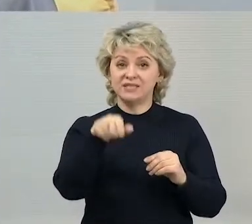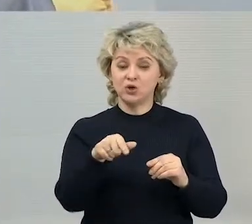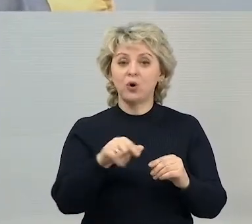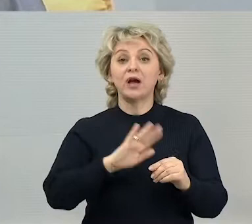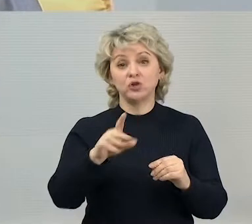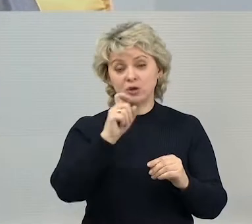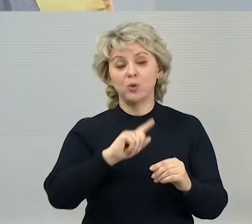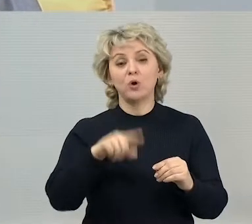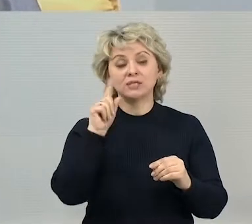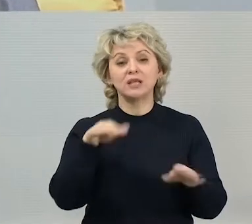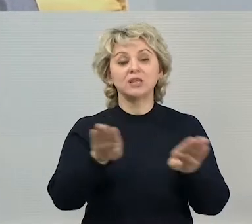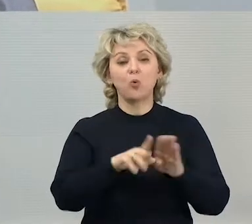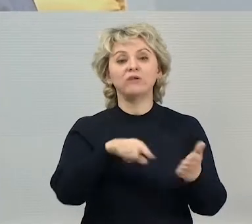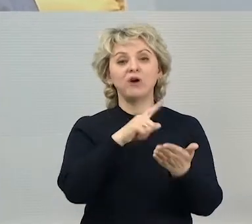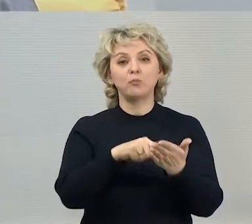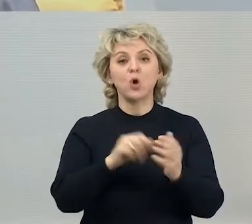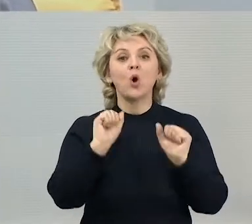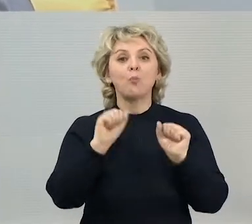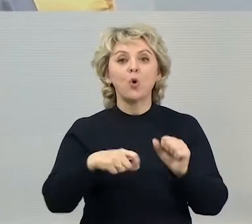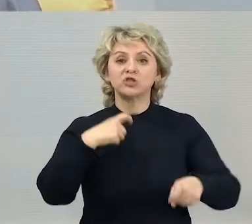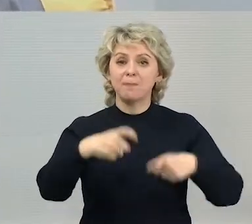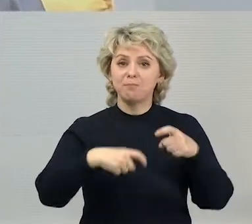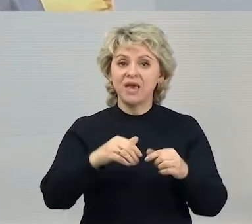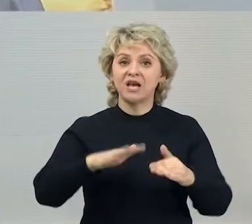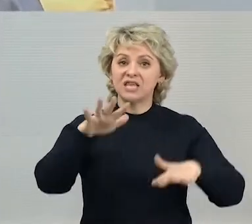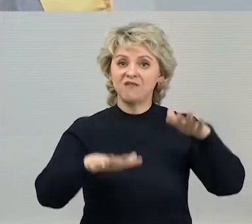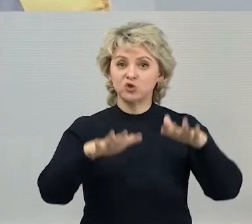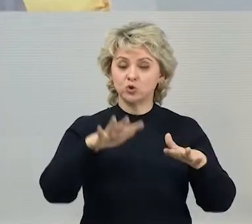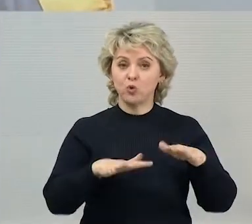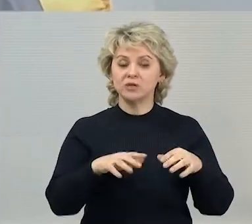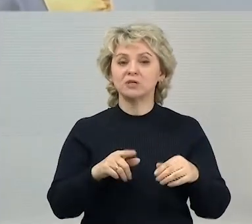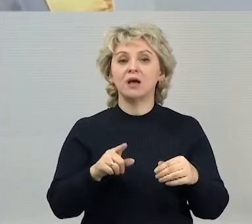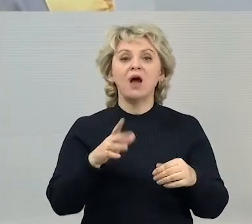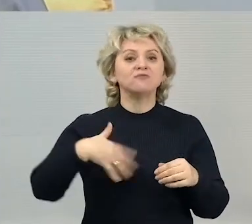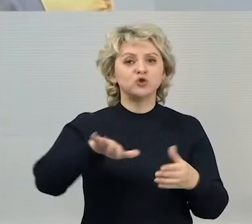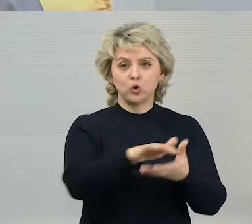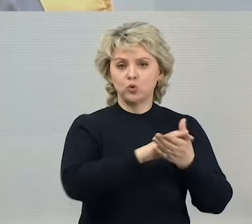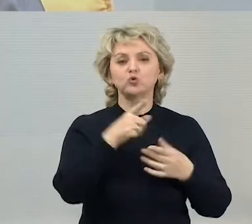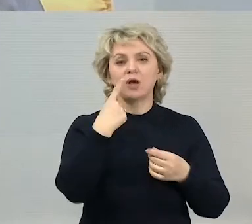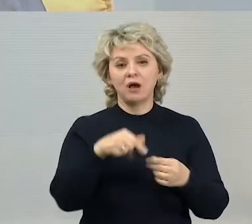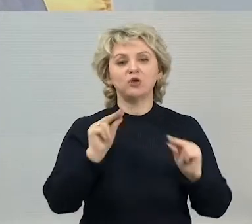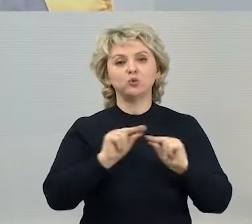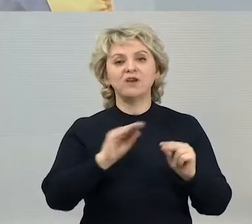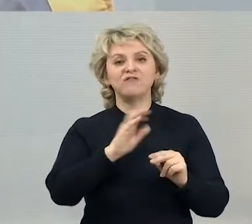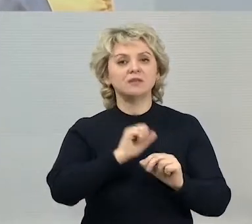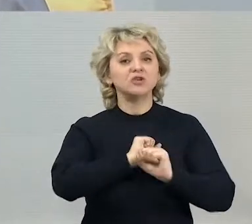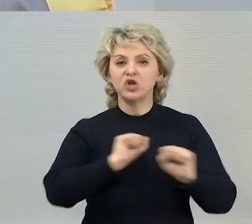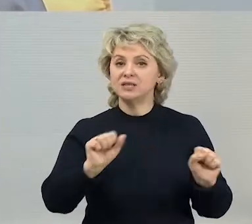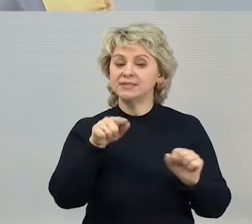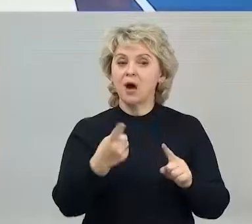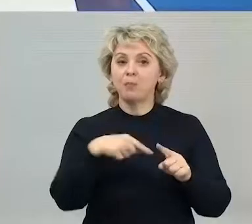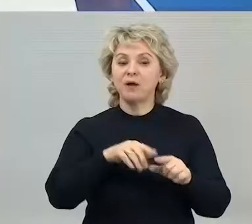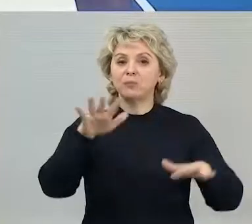физику-то неплохо знают, такой вопрос. Можно ли бегать в невесомости? Дружно все отвечают учителя физики: нет, нельзя, потому